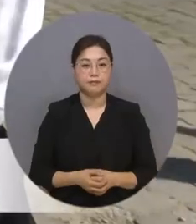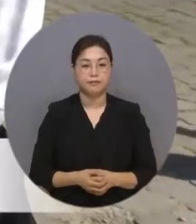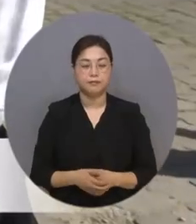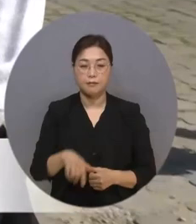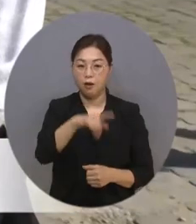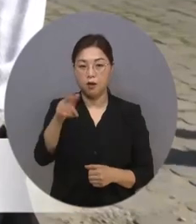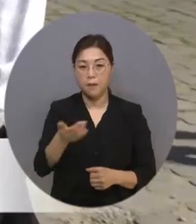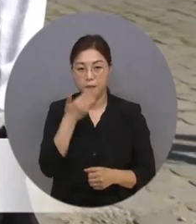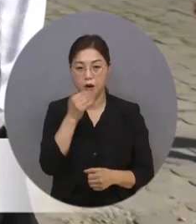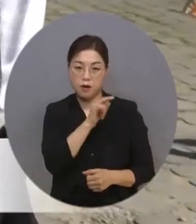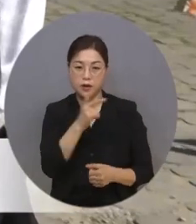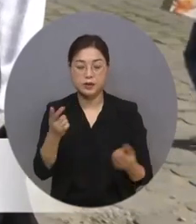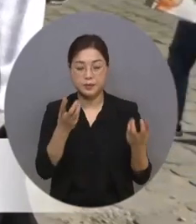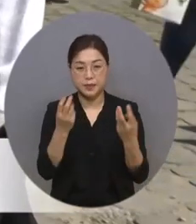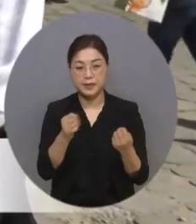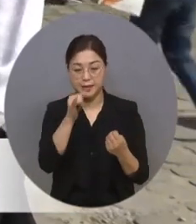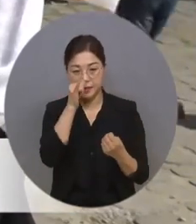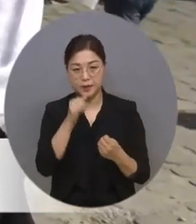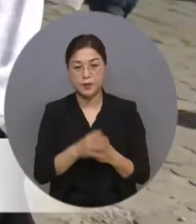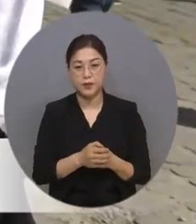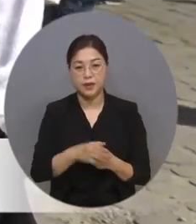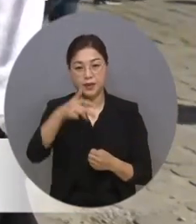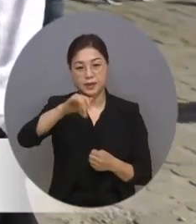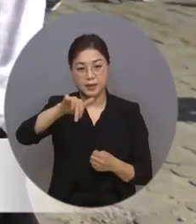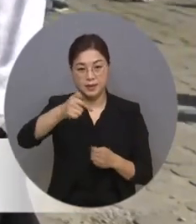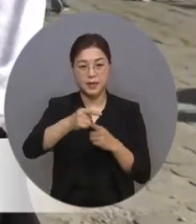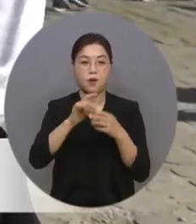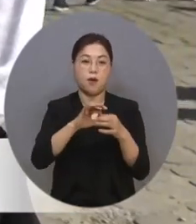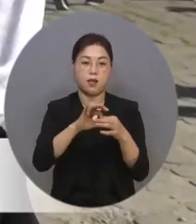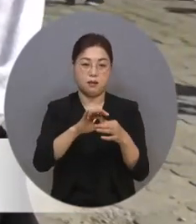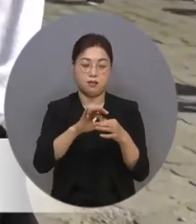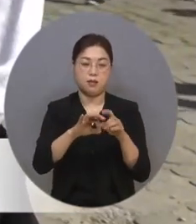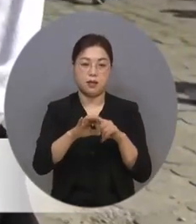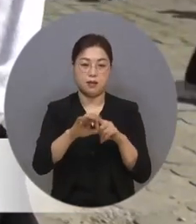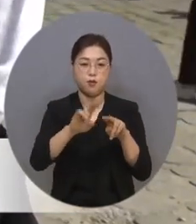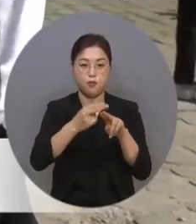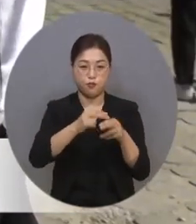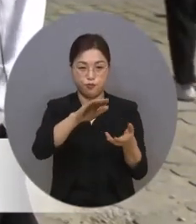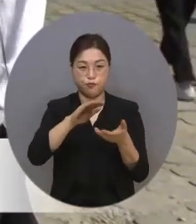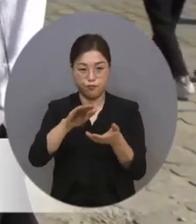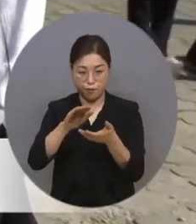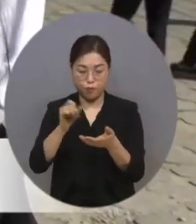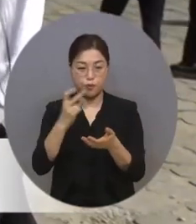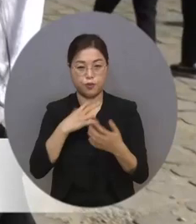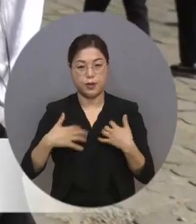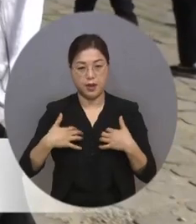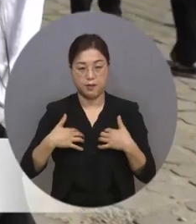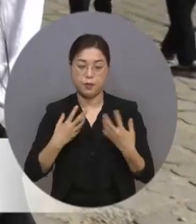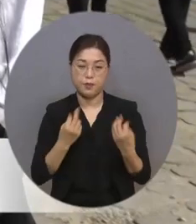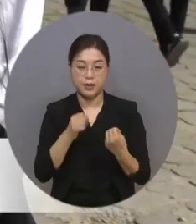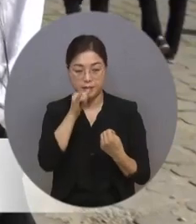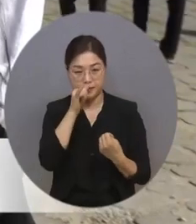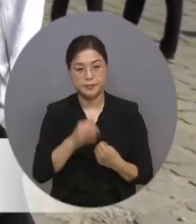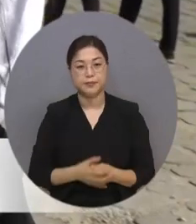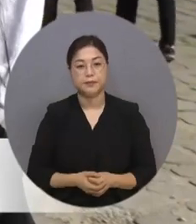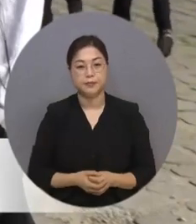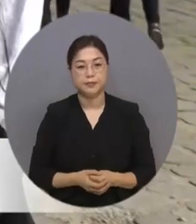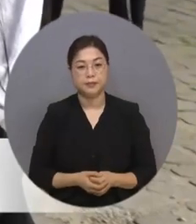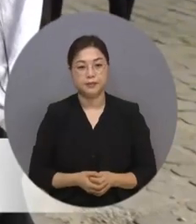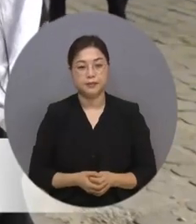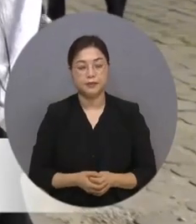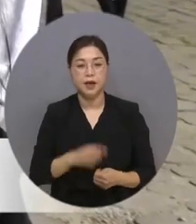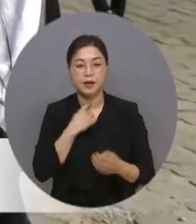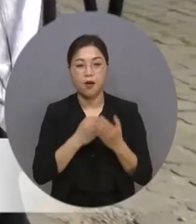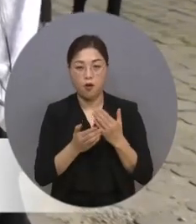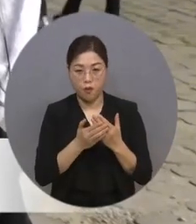여기 먹거리도 너무 많고 치즈 관련된 이제 뭐 이렇게 증정품이나 게임 같은 것도 할 수 있고 약간